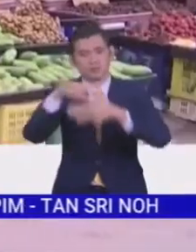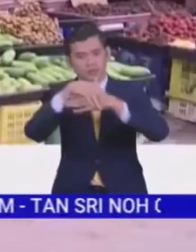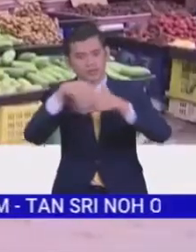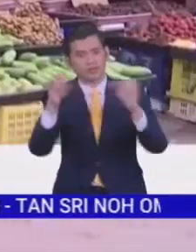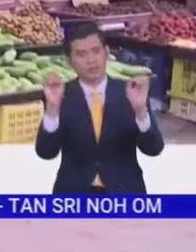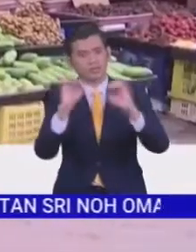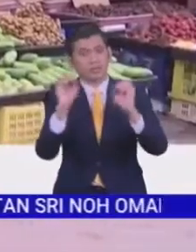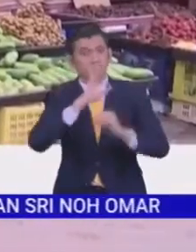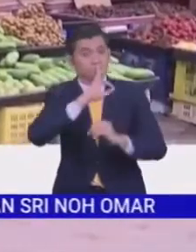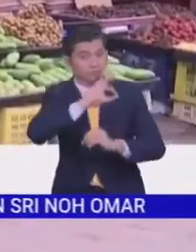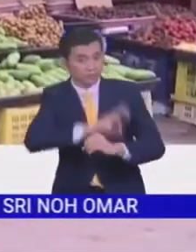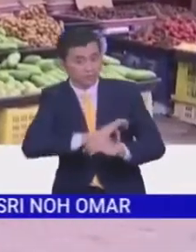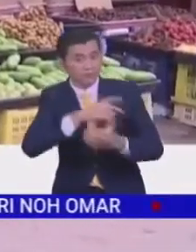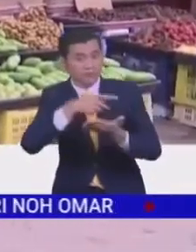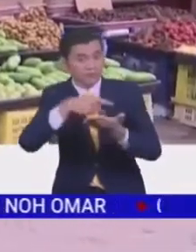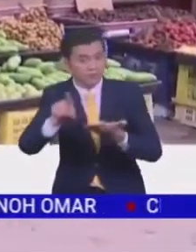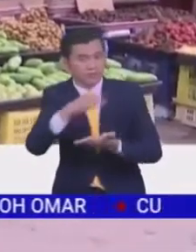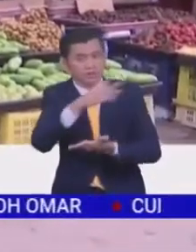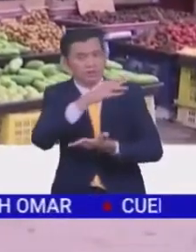selain moratorium